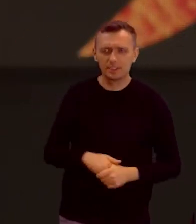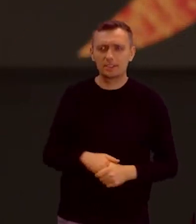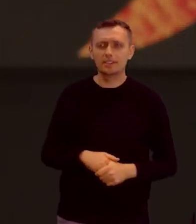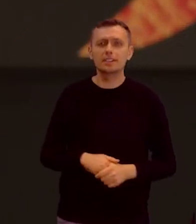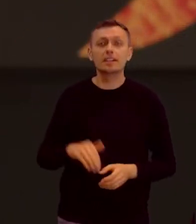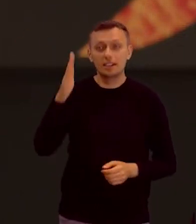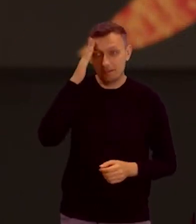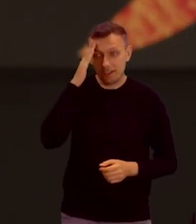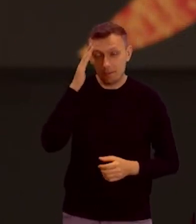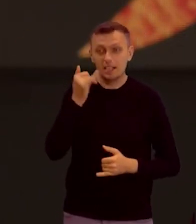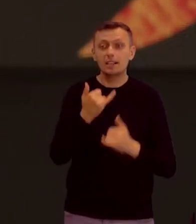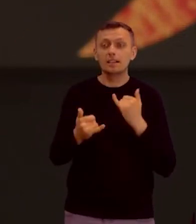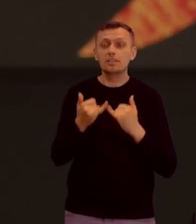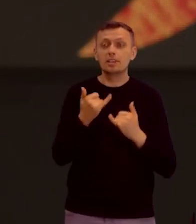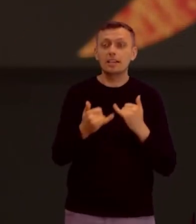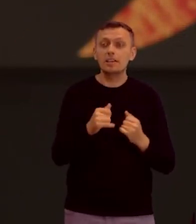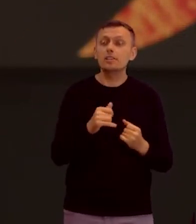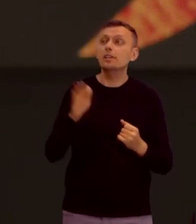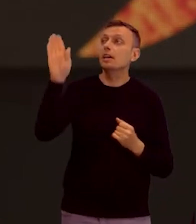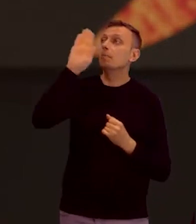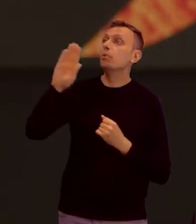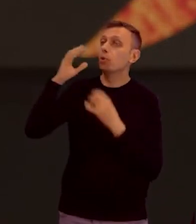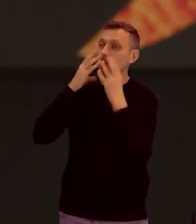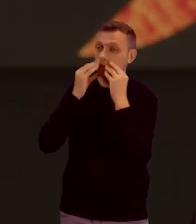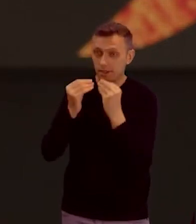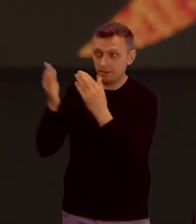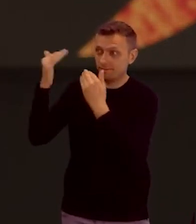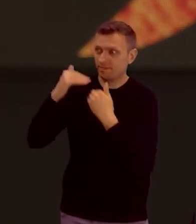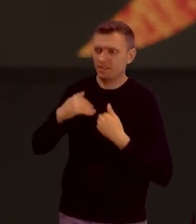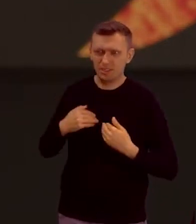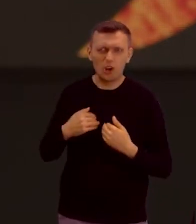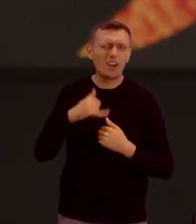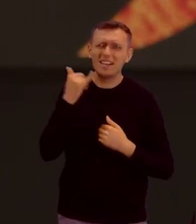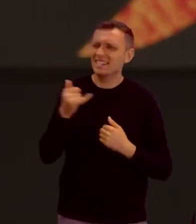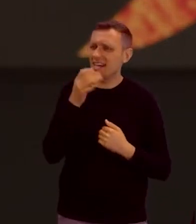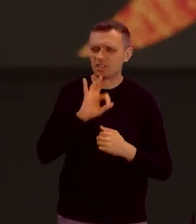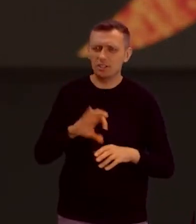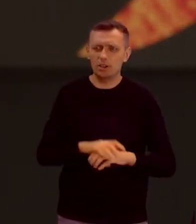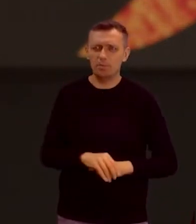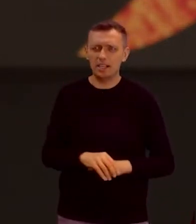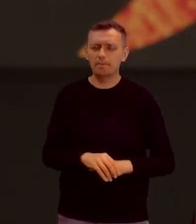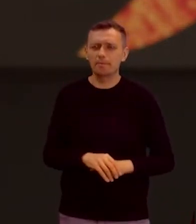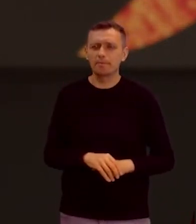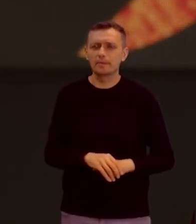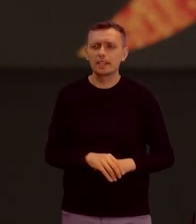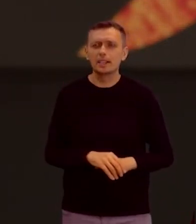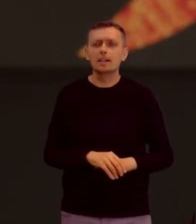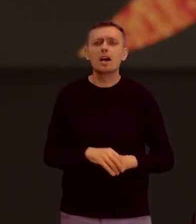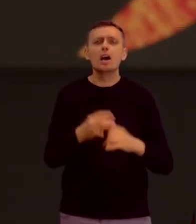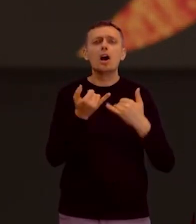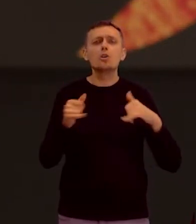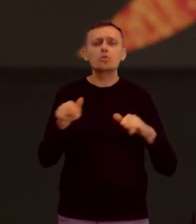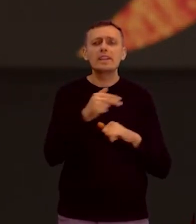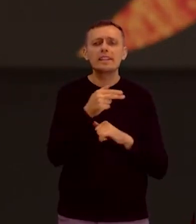pomocne w wielu kwestiach, w wielu naszych dylematach, z którymi współcześnie przychodzi nam się zmagać.